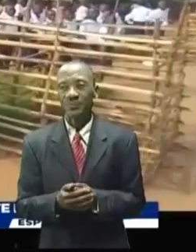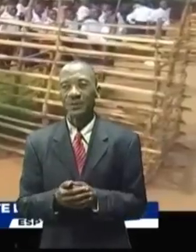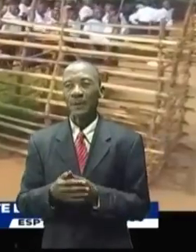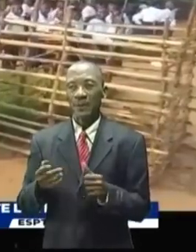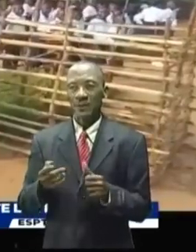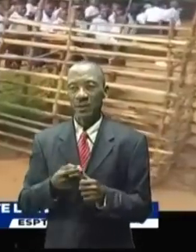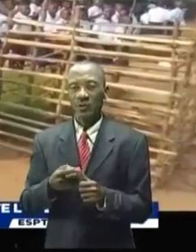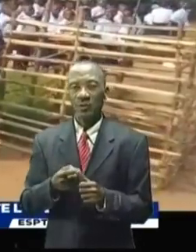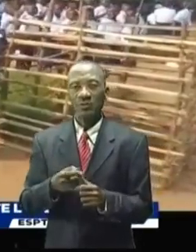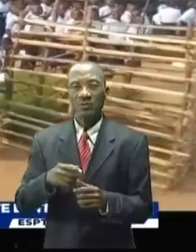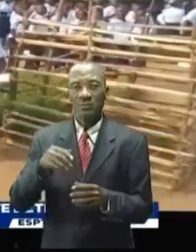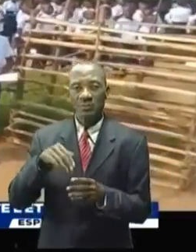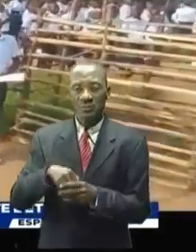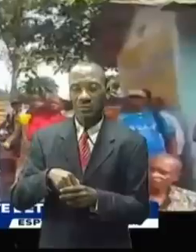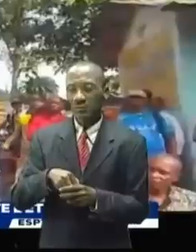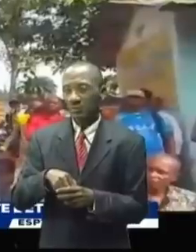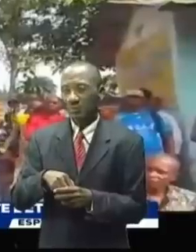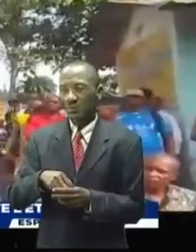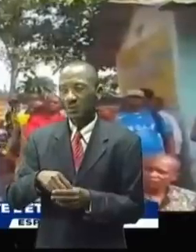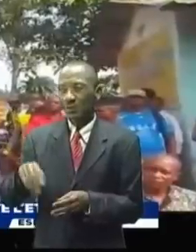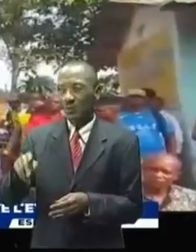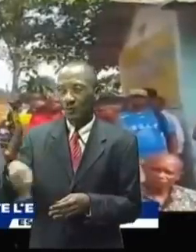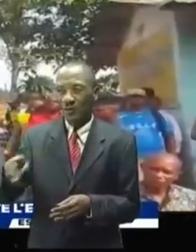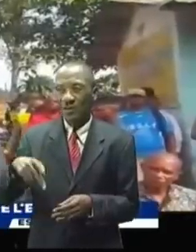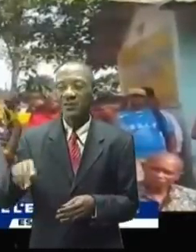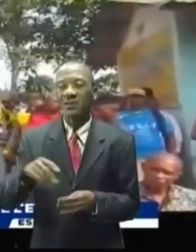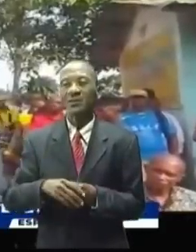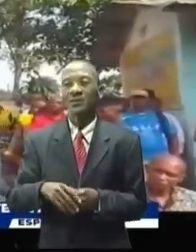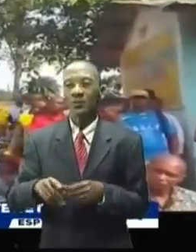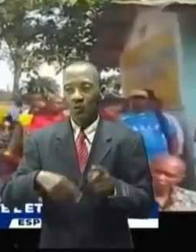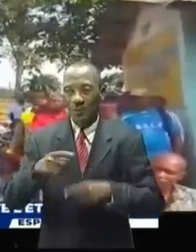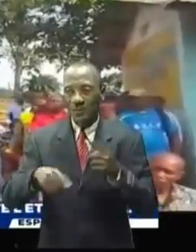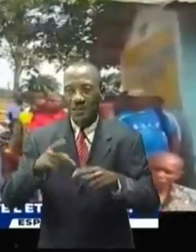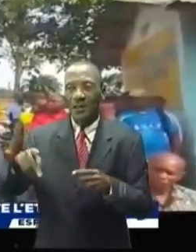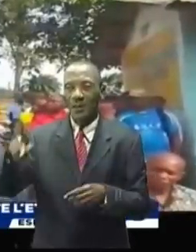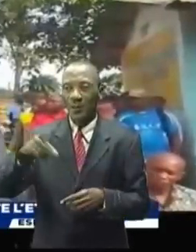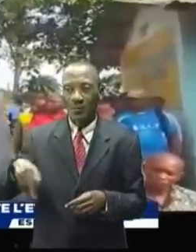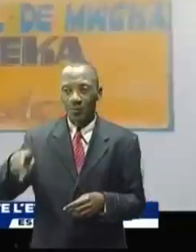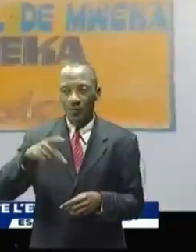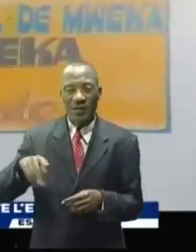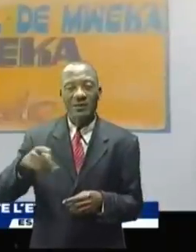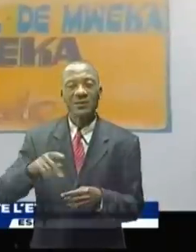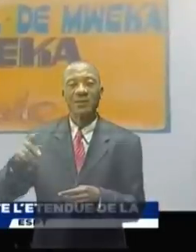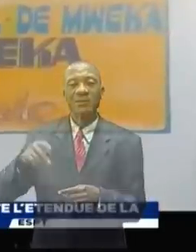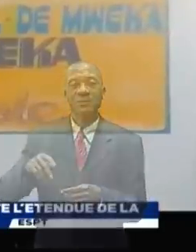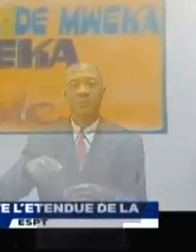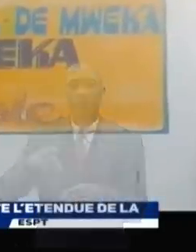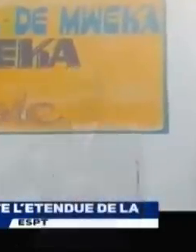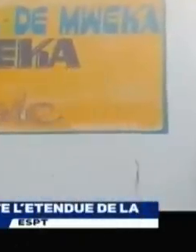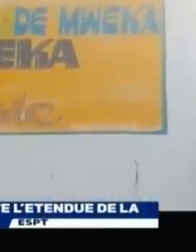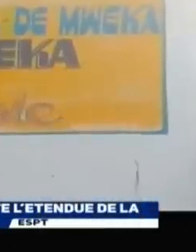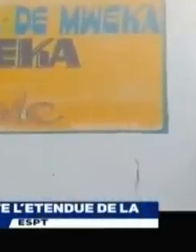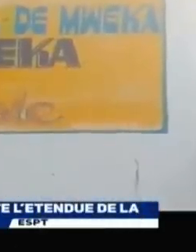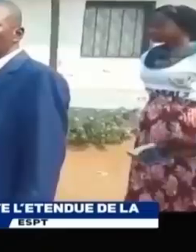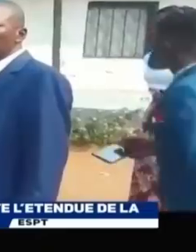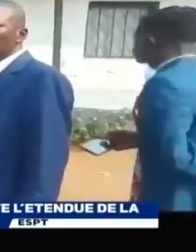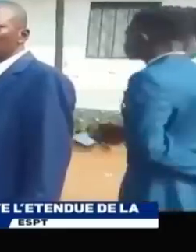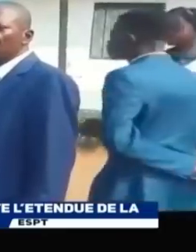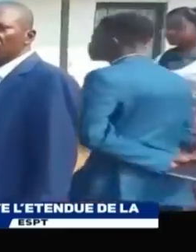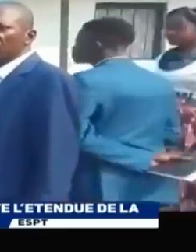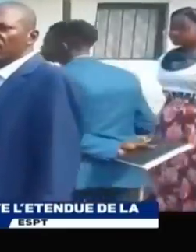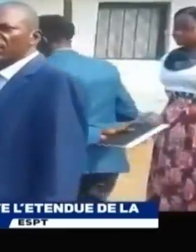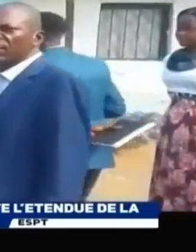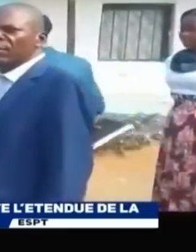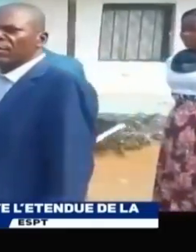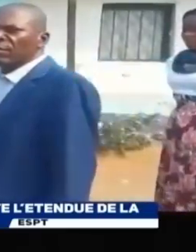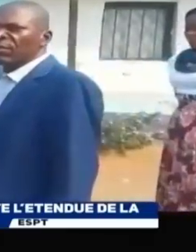de Mweka a été donné par François Mingi Mbengele, administrateur de ces territoires. C'était à l'Institut technique social en présence